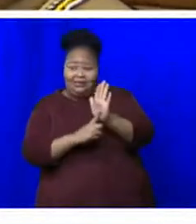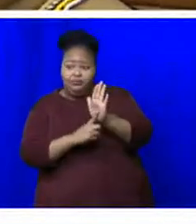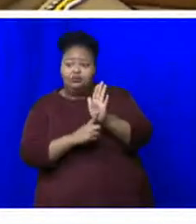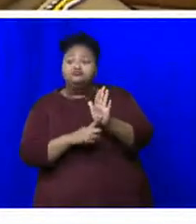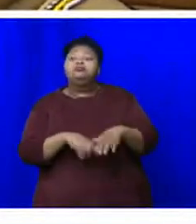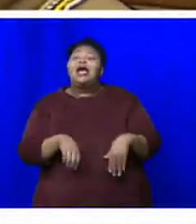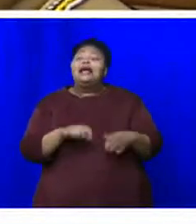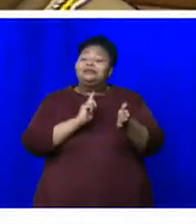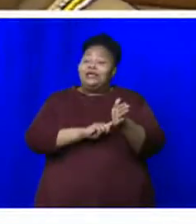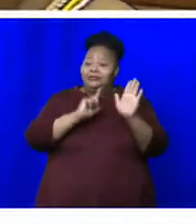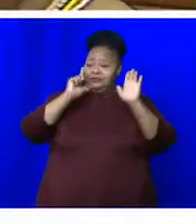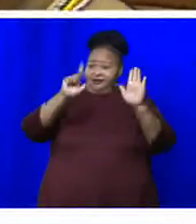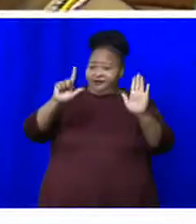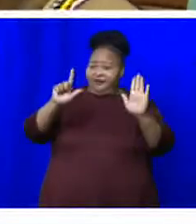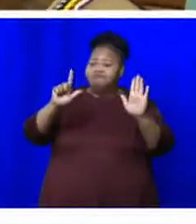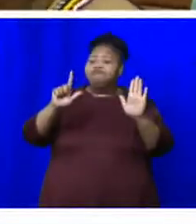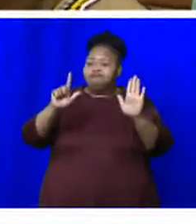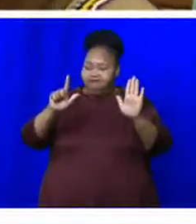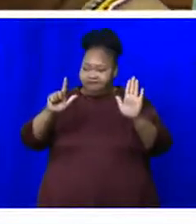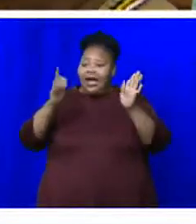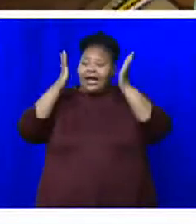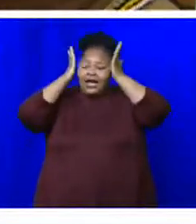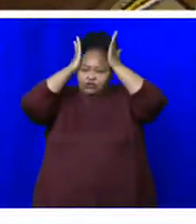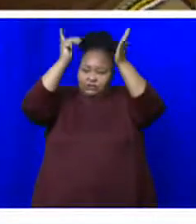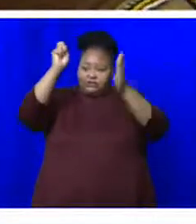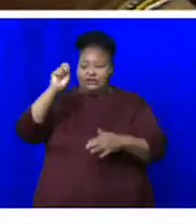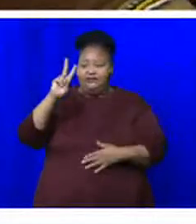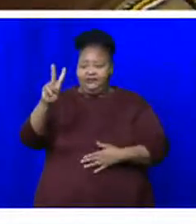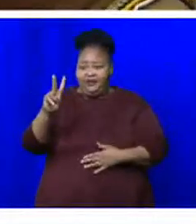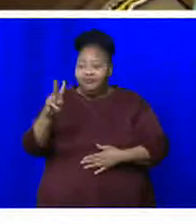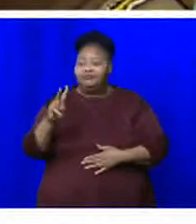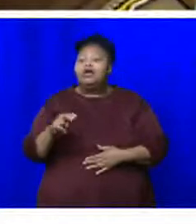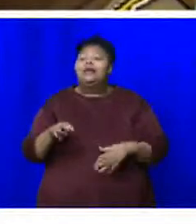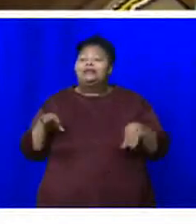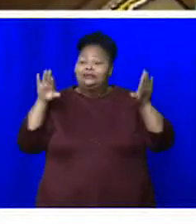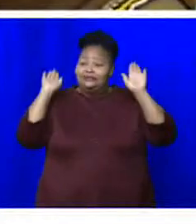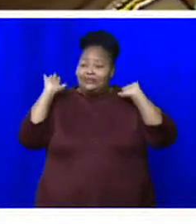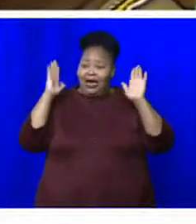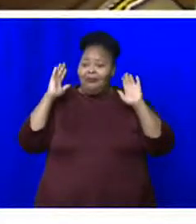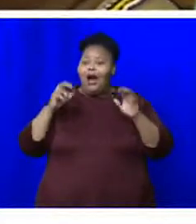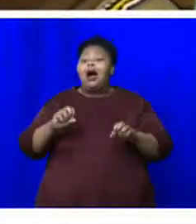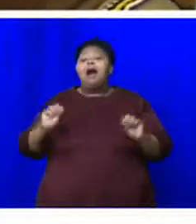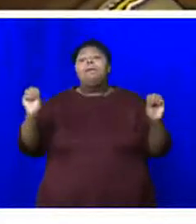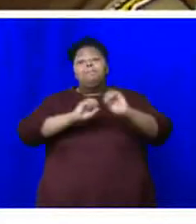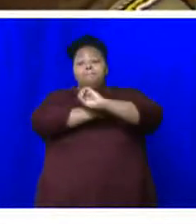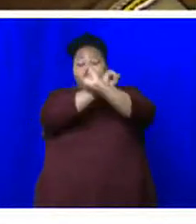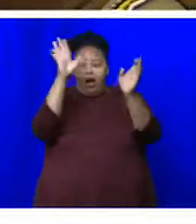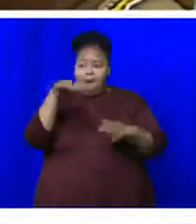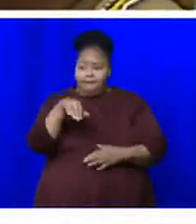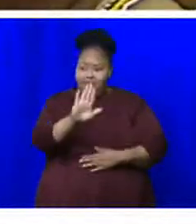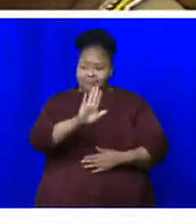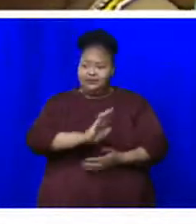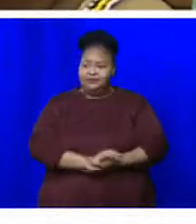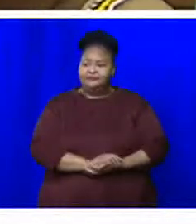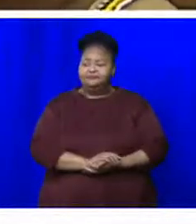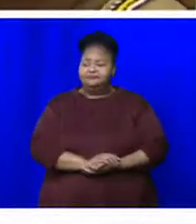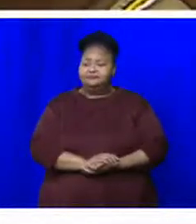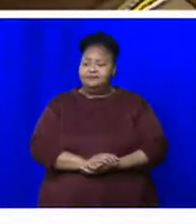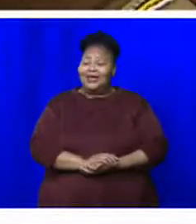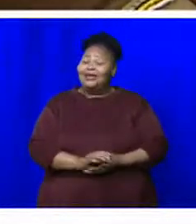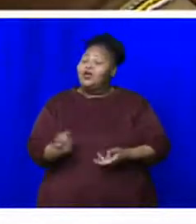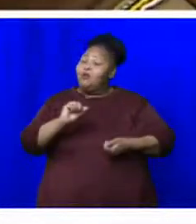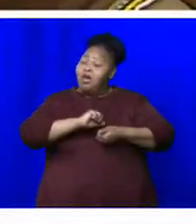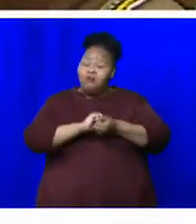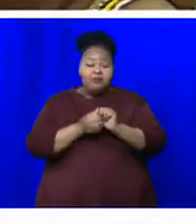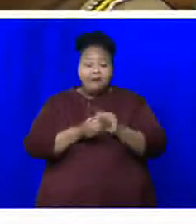So loko losesihlalweni kusifaka kule nkinga ukuthi bese uba kusayikile ongati ngokuthi uphuma njani kuyo uthenga le mali to get out of that